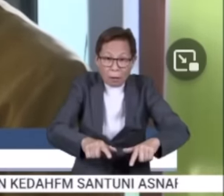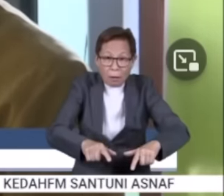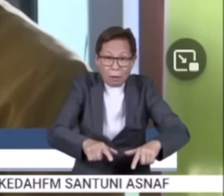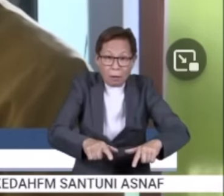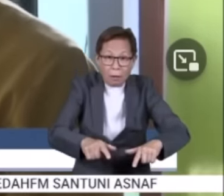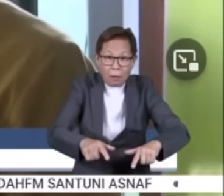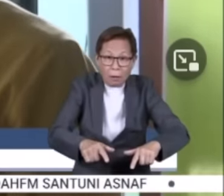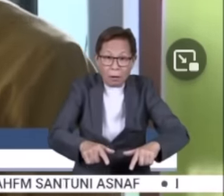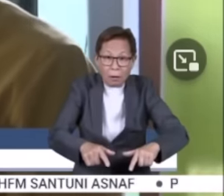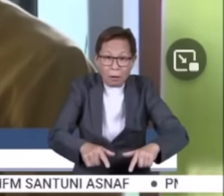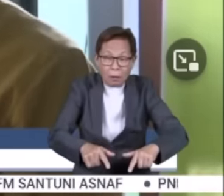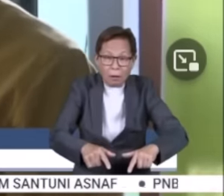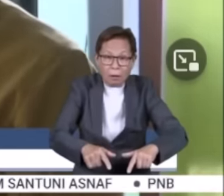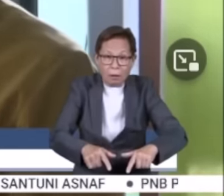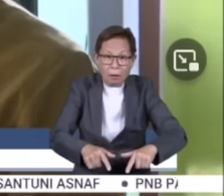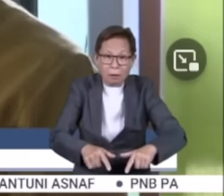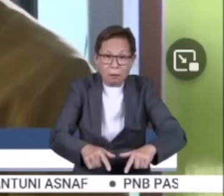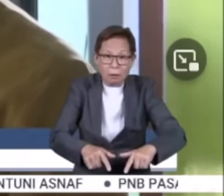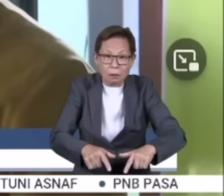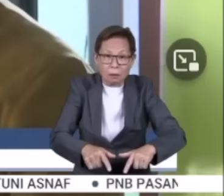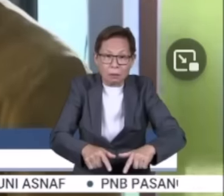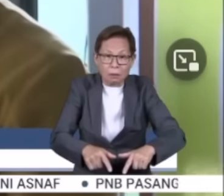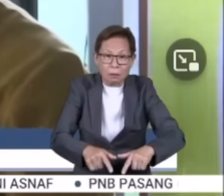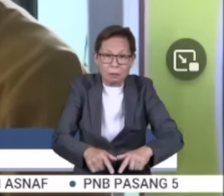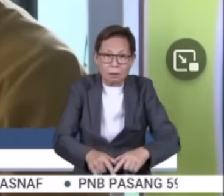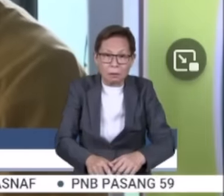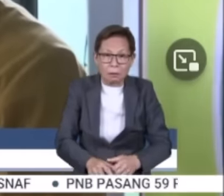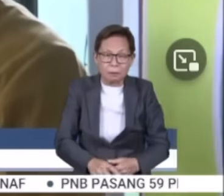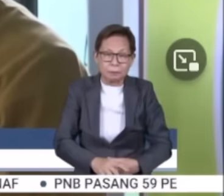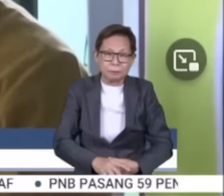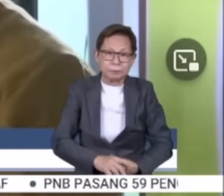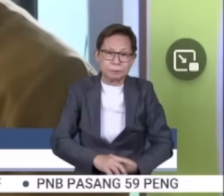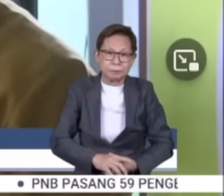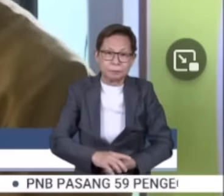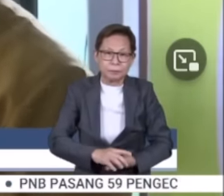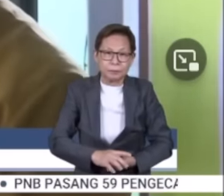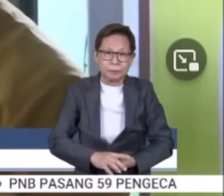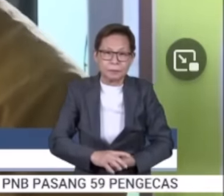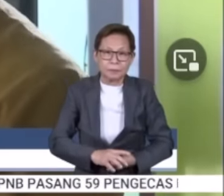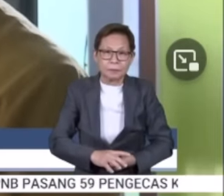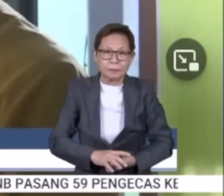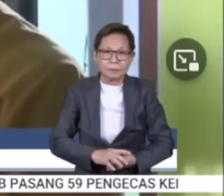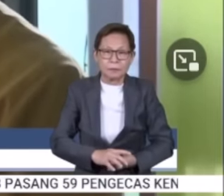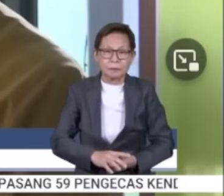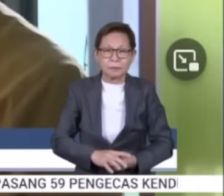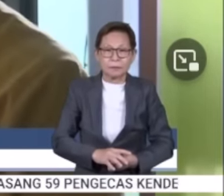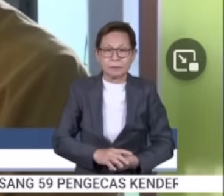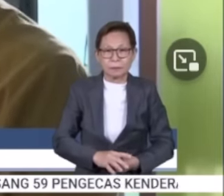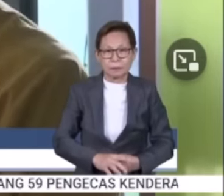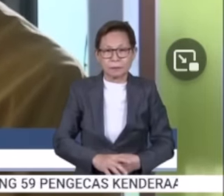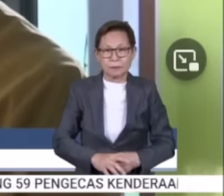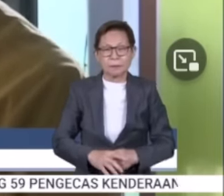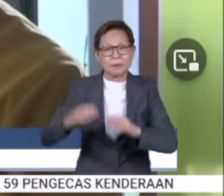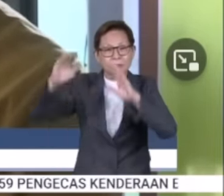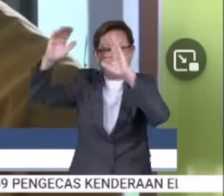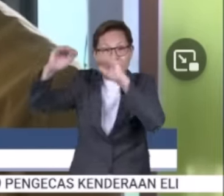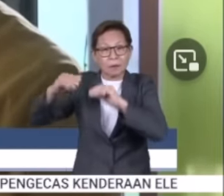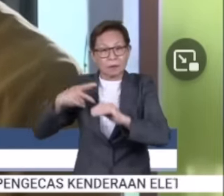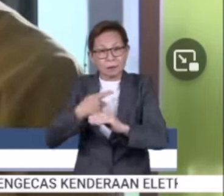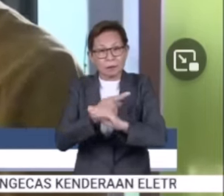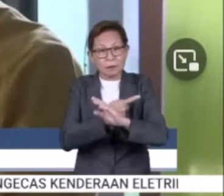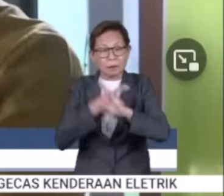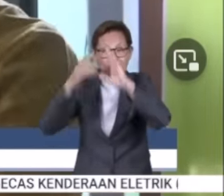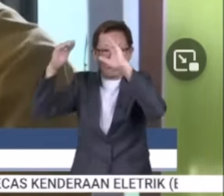sedang dihadapi di bandar kita ini. Jadi sekali lagi saya mengharapkan agar kita dapat